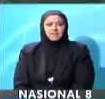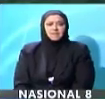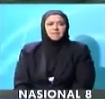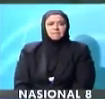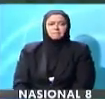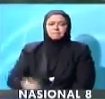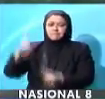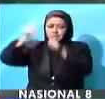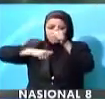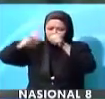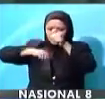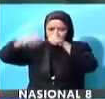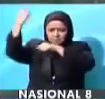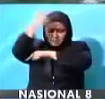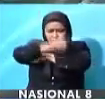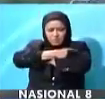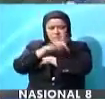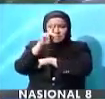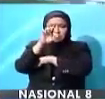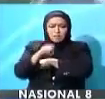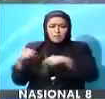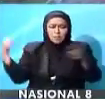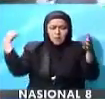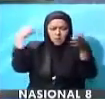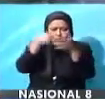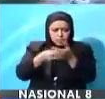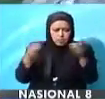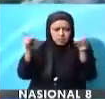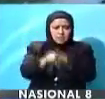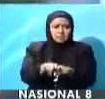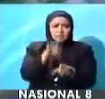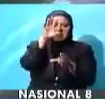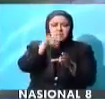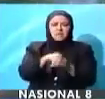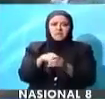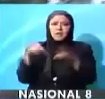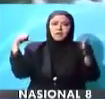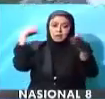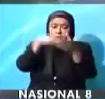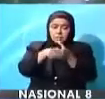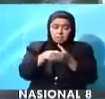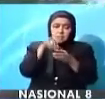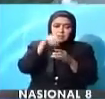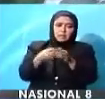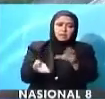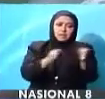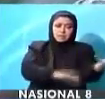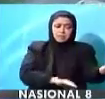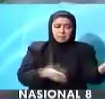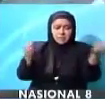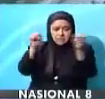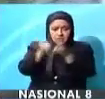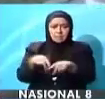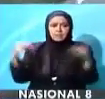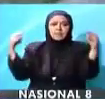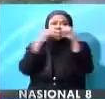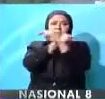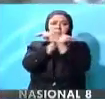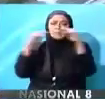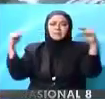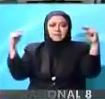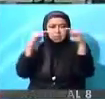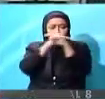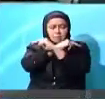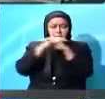Saban hari, pastinya kes kemalangan termasuk kemalangan maut dilaporkan berlaku di lebuh raya di